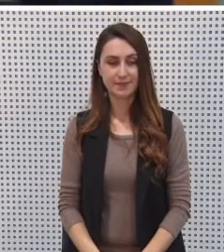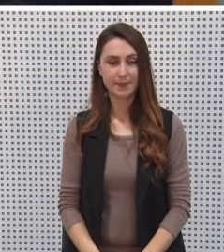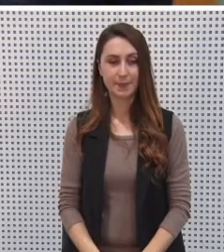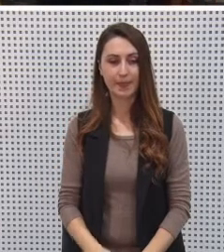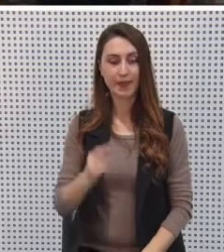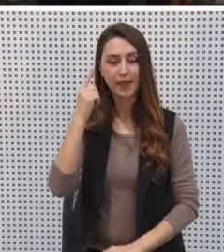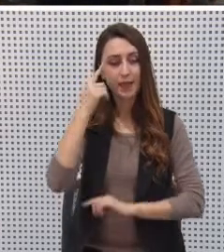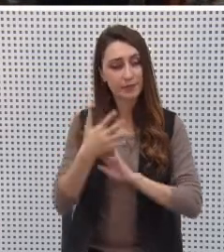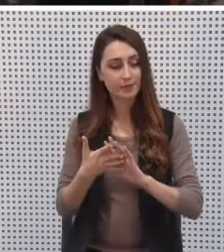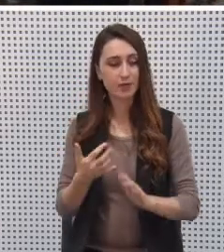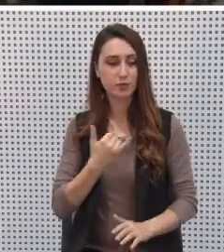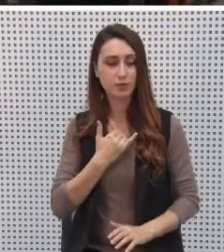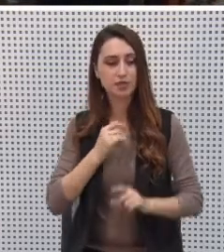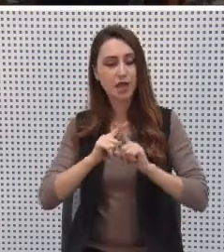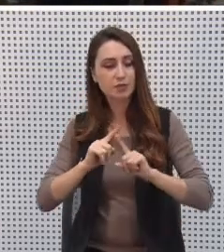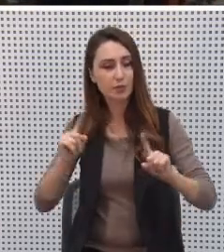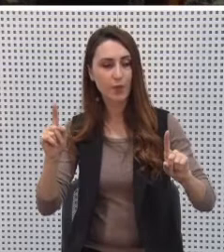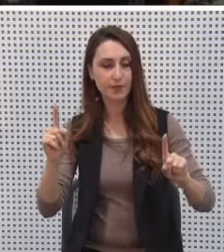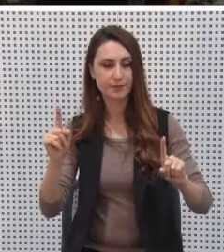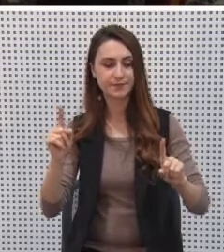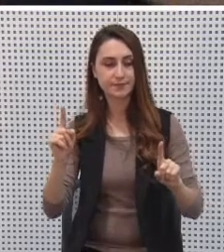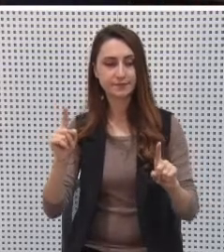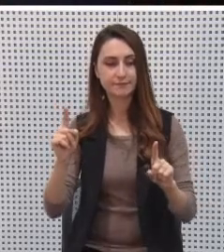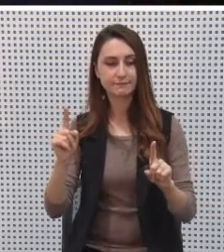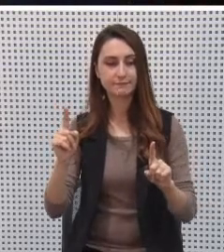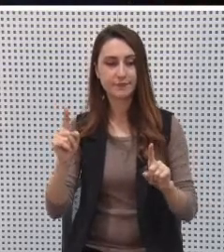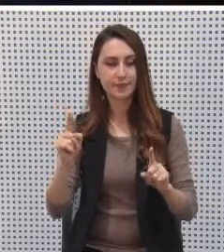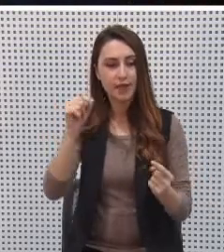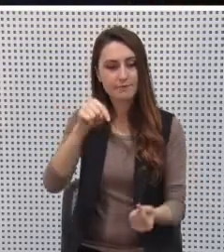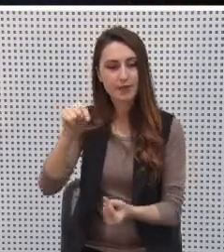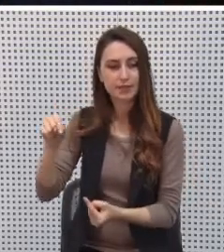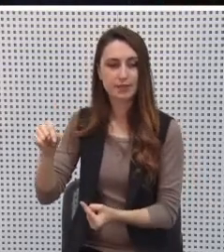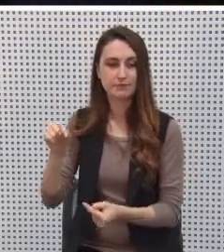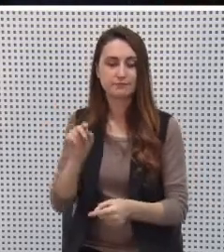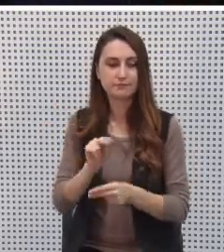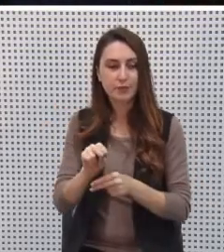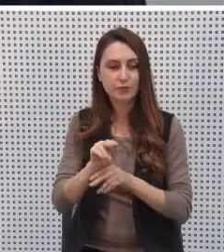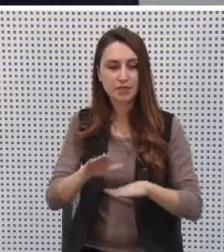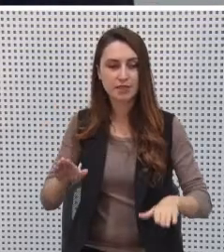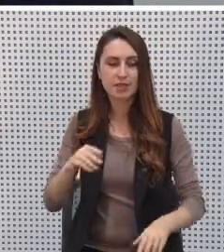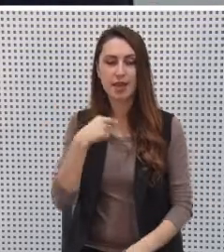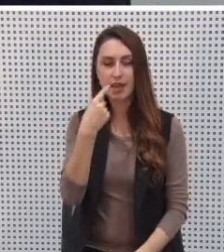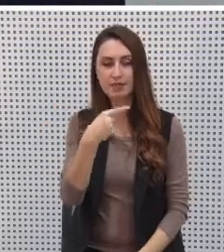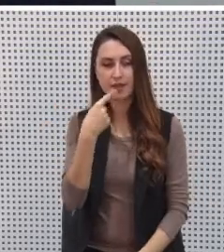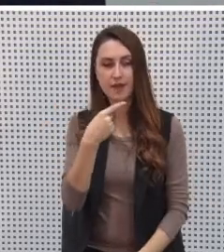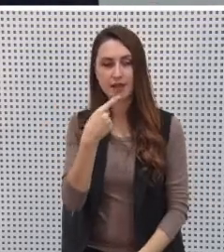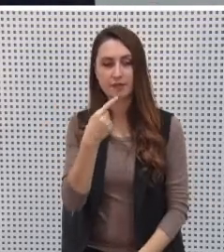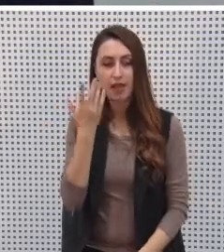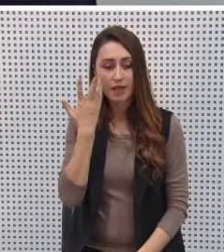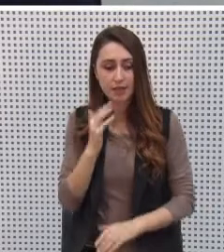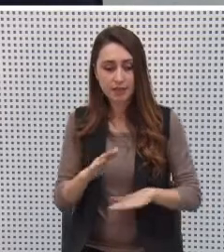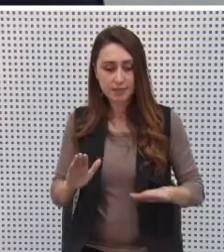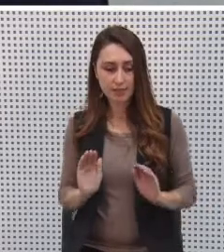Привет! Понимаете, у нас особые методы и приемы обучения деток разговаривать. Когда дед приходит еще ни